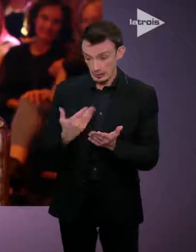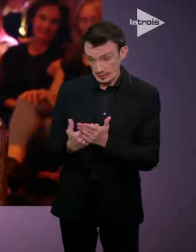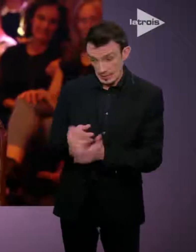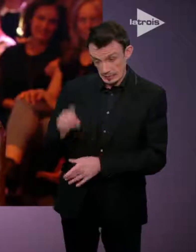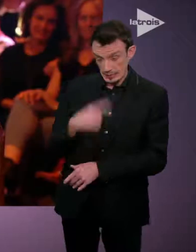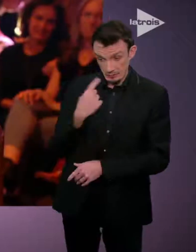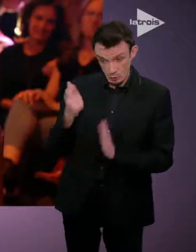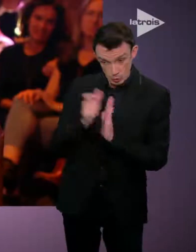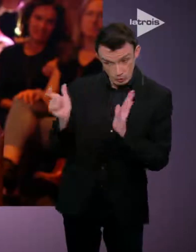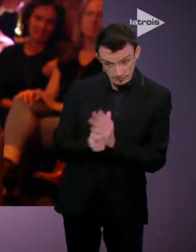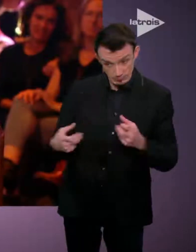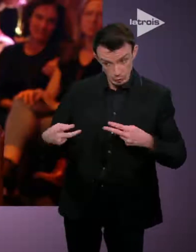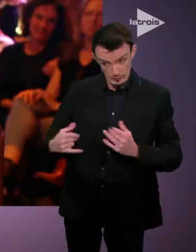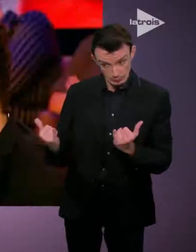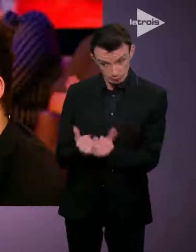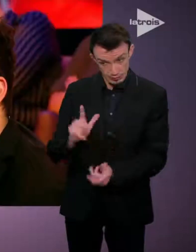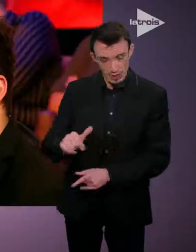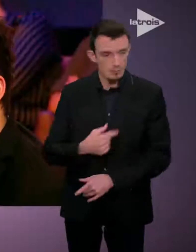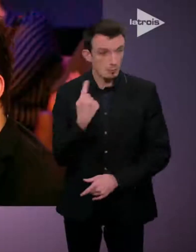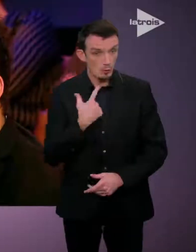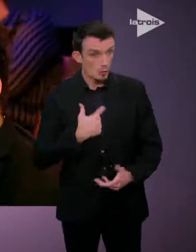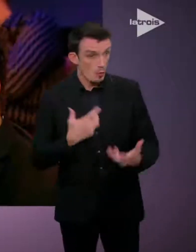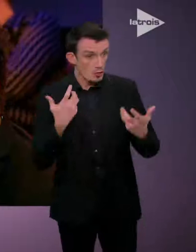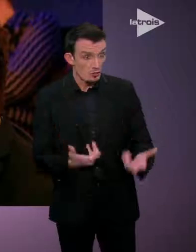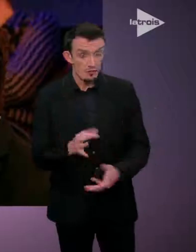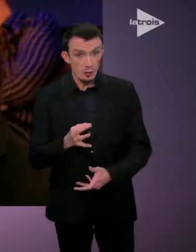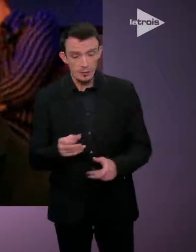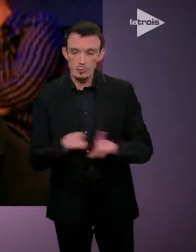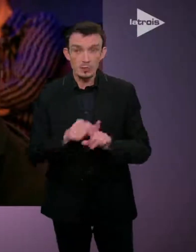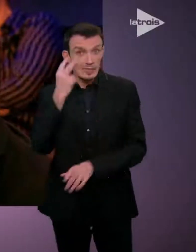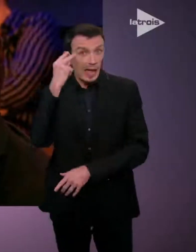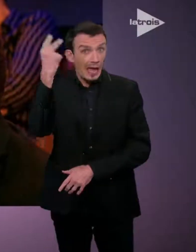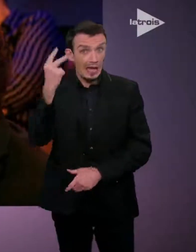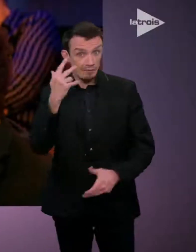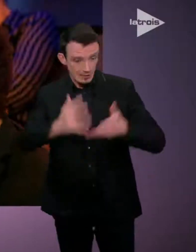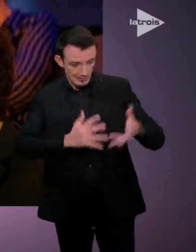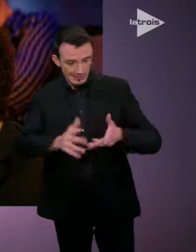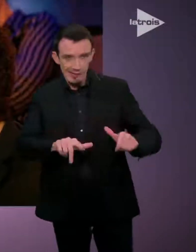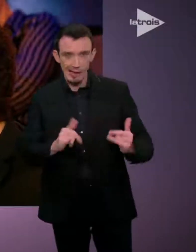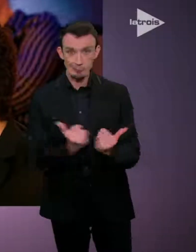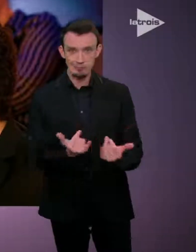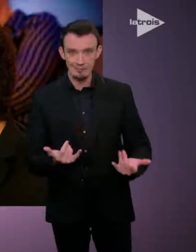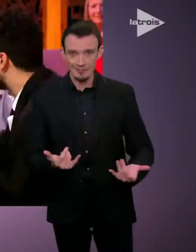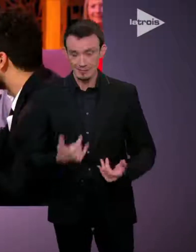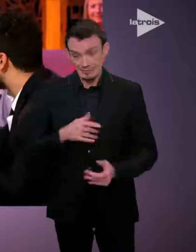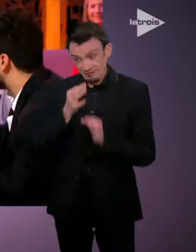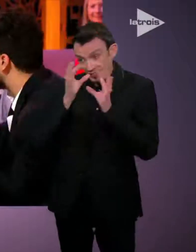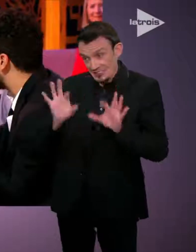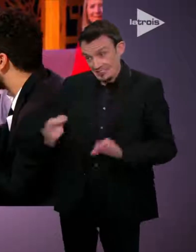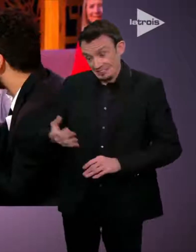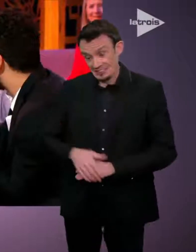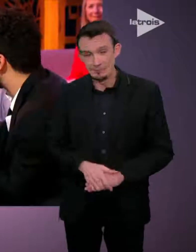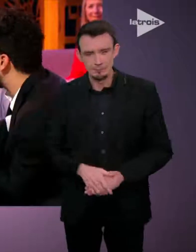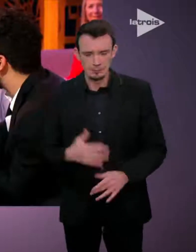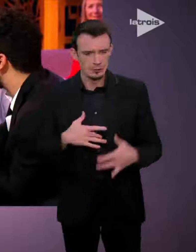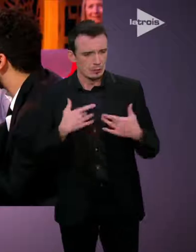vos toujours, films. Toujours, mais moi, j'ai envie même qu'il y ait des films avec des signes, ce serait fantastique. Je vais ce serait fantastique. En tout cas, mec, moi, je te dis,